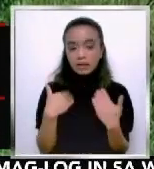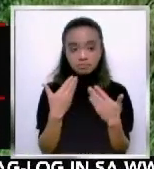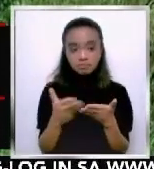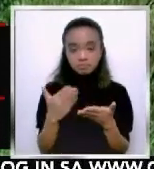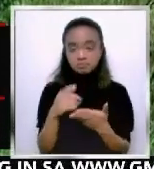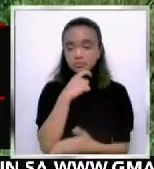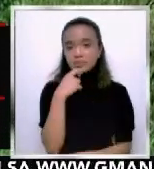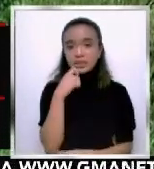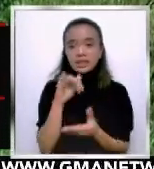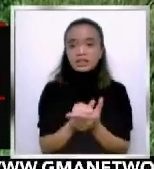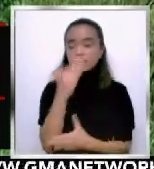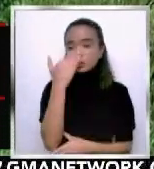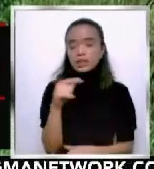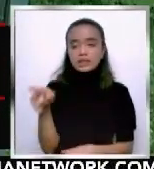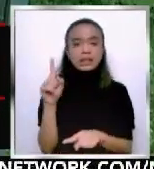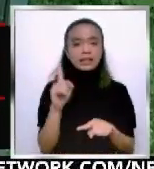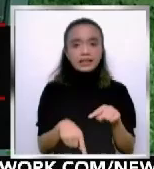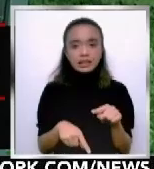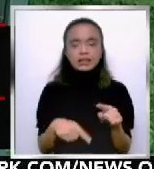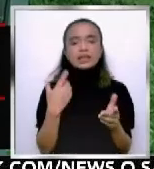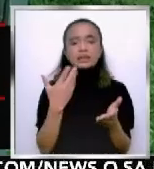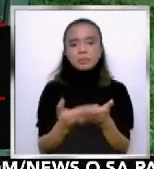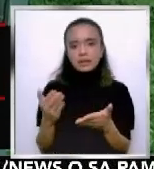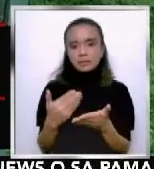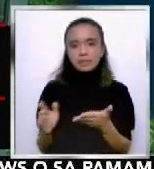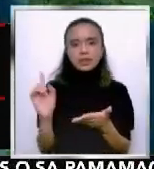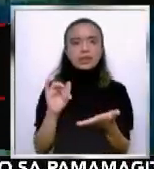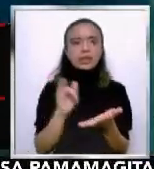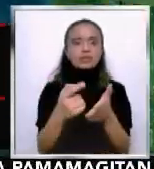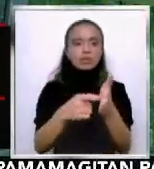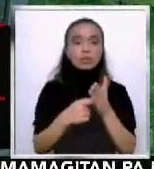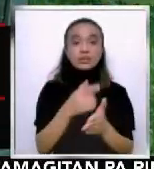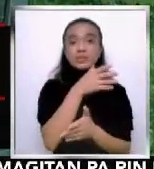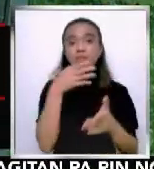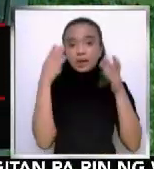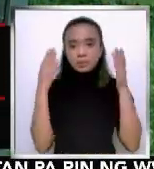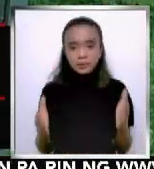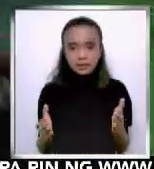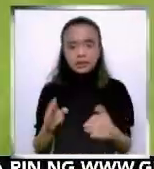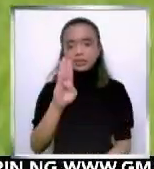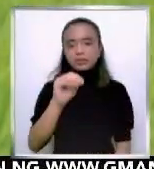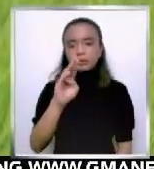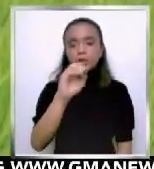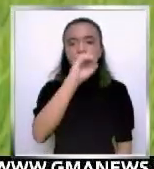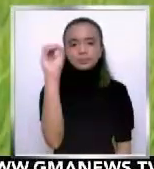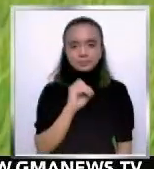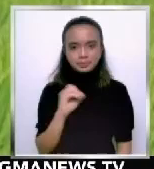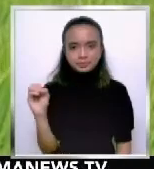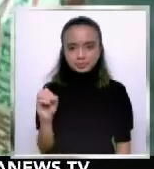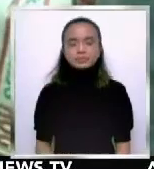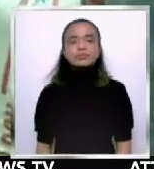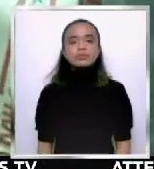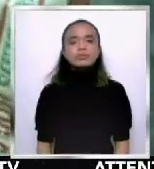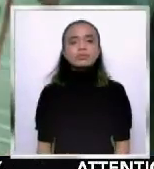kayang bumili dun sa ini-request ng farmers na hindi na 14% moisture bilhin. Sa kanilang